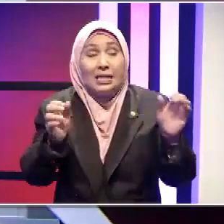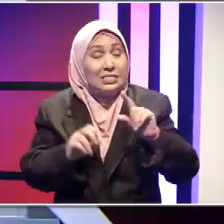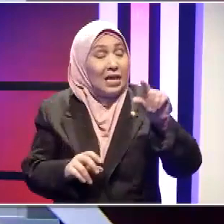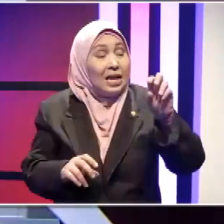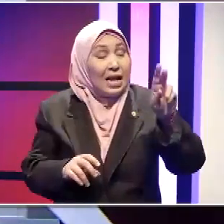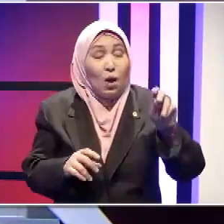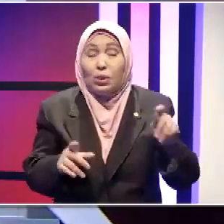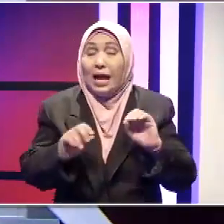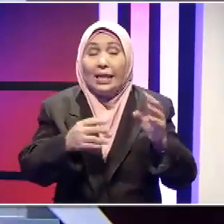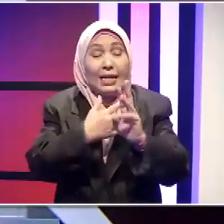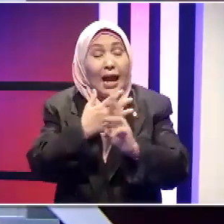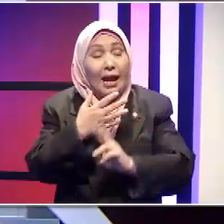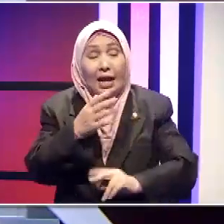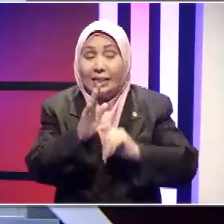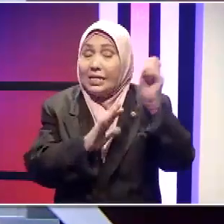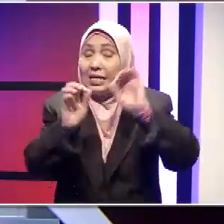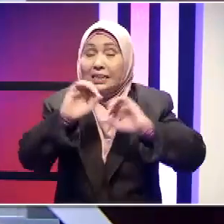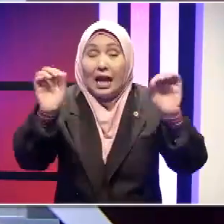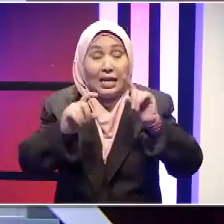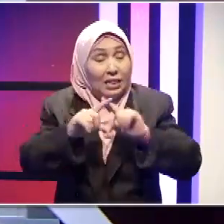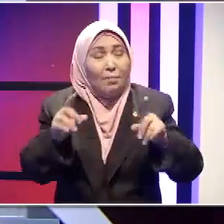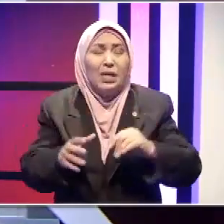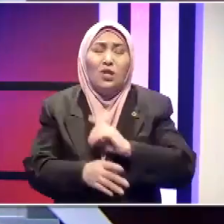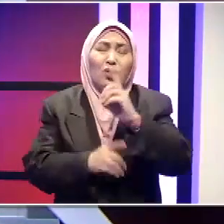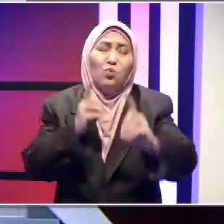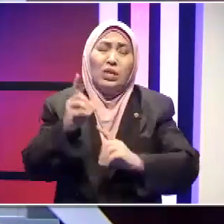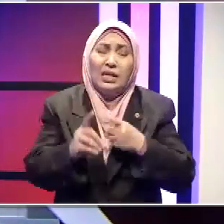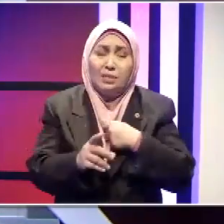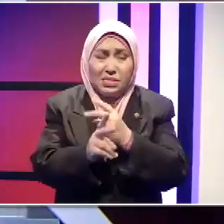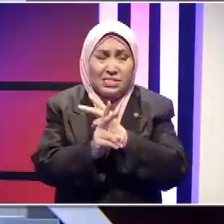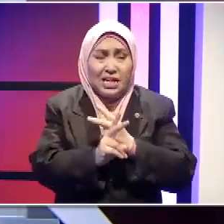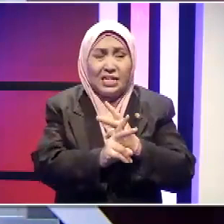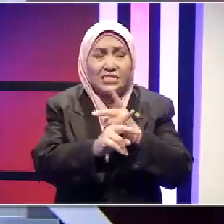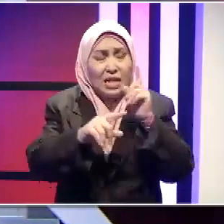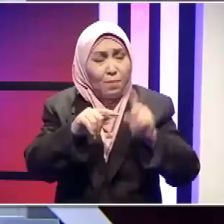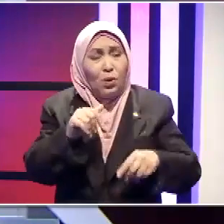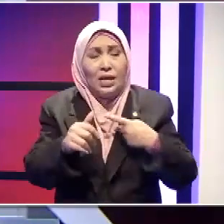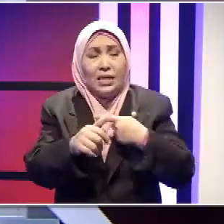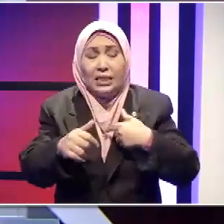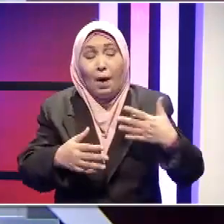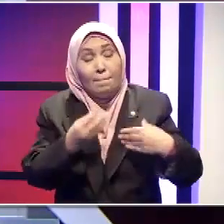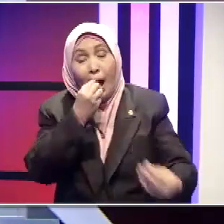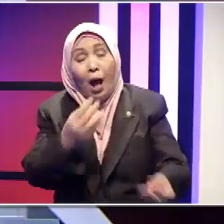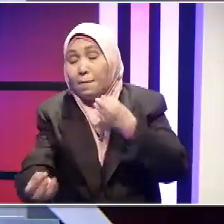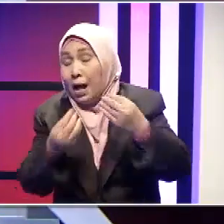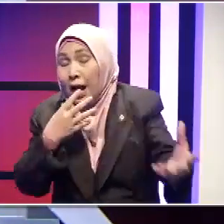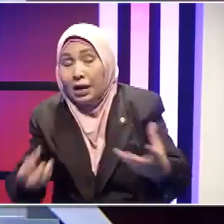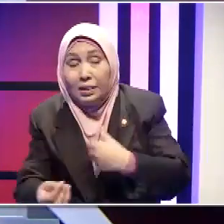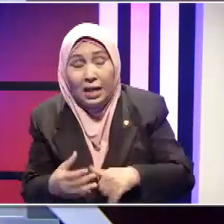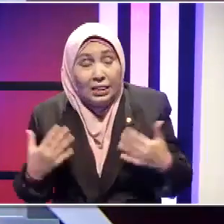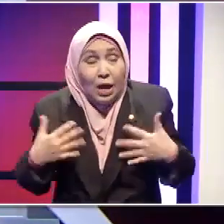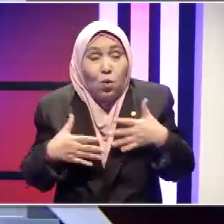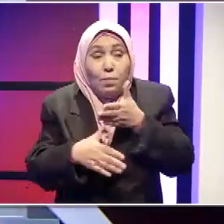darah tinggi tetapi di dunia ini kita jaga Tak bolehlah kita langsung semua kuatir nanti dia